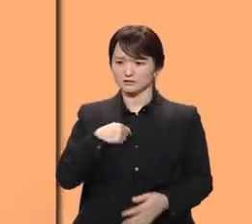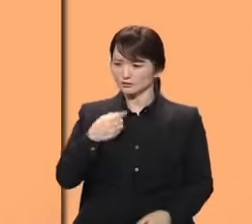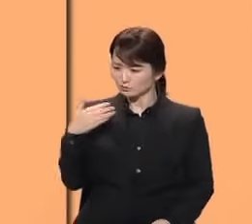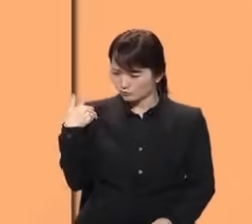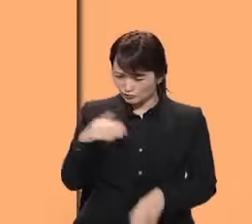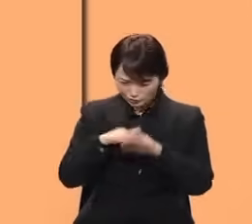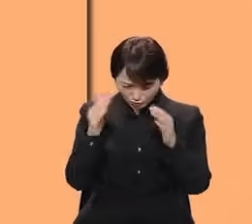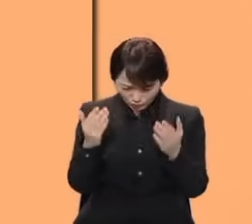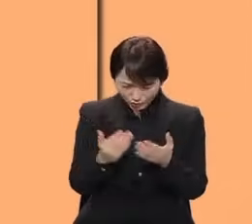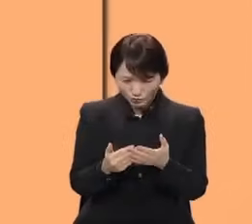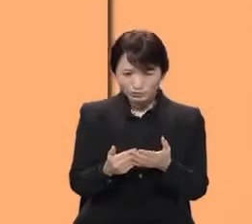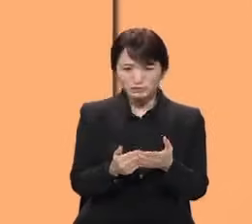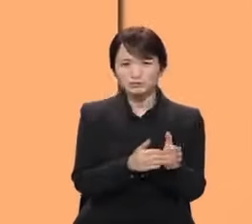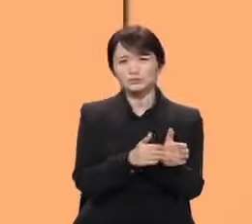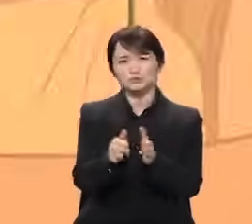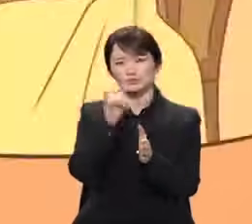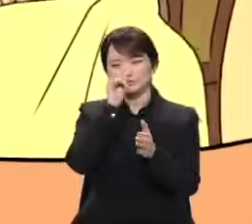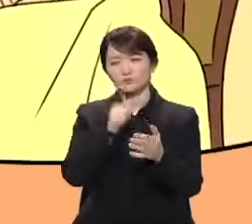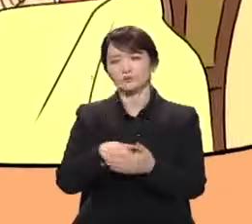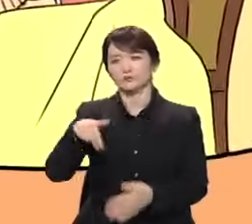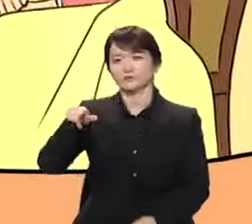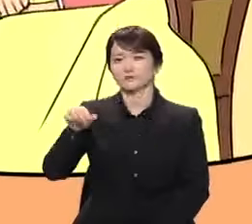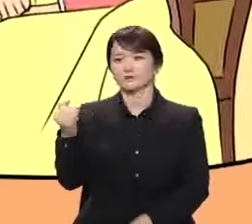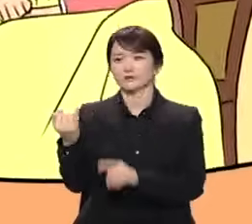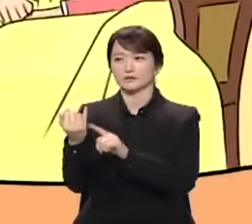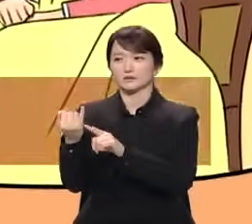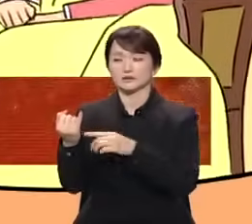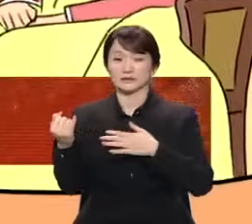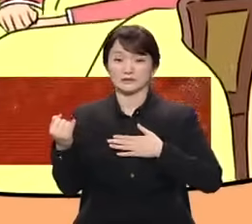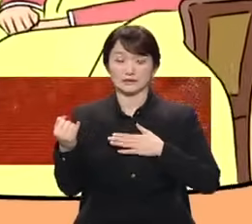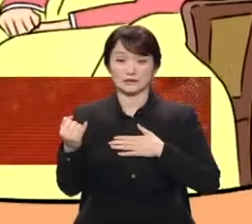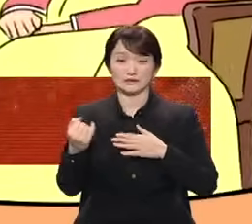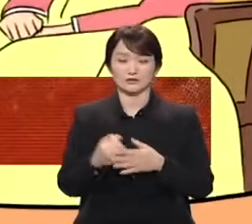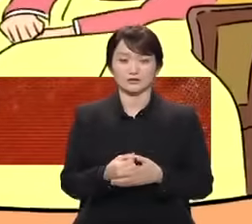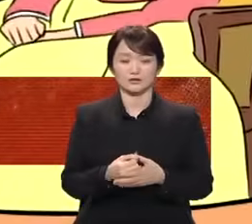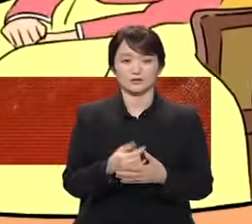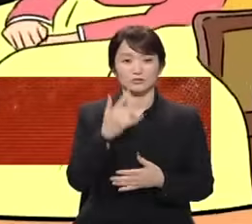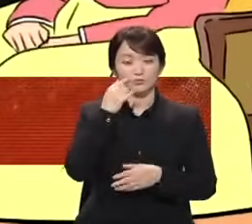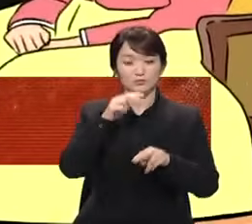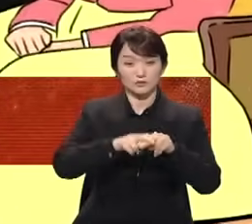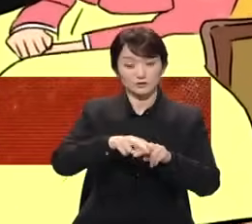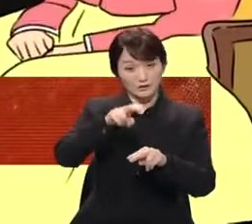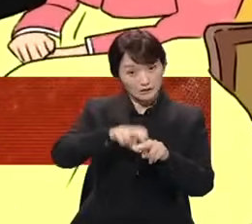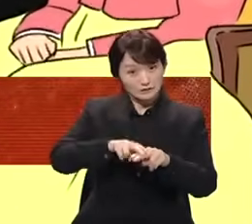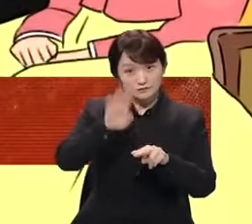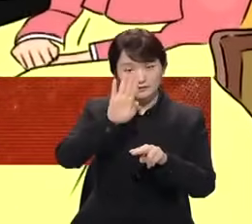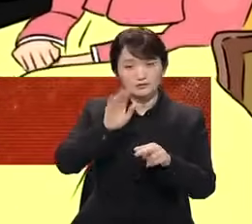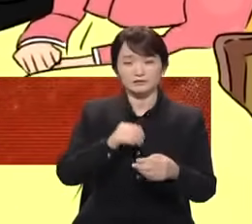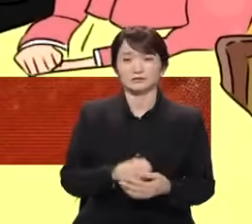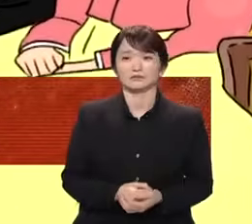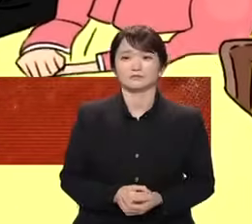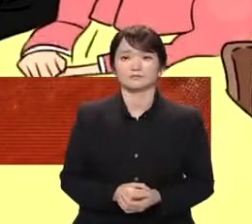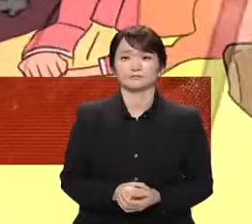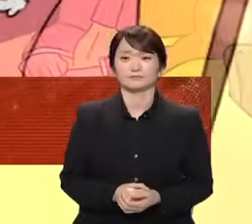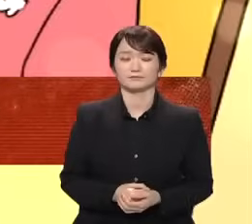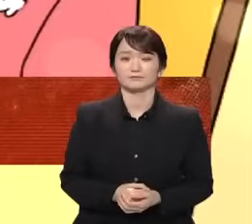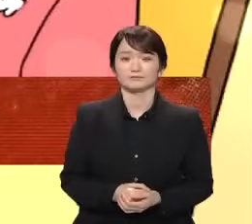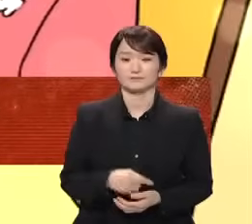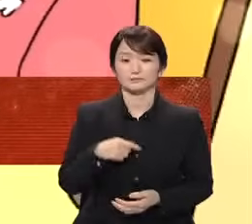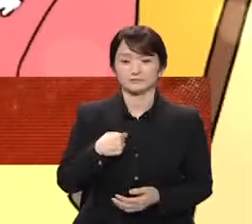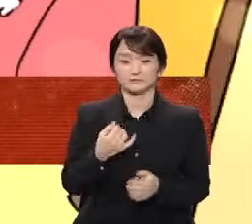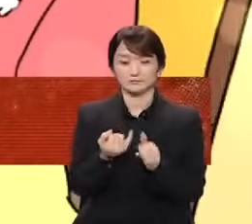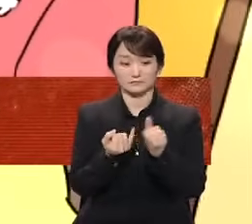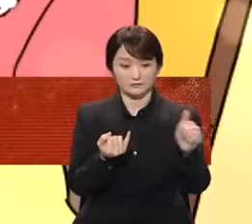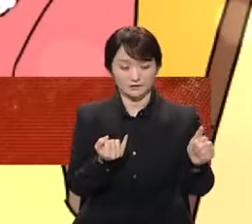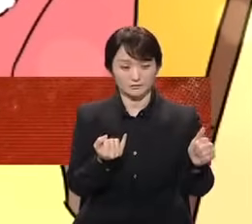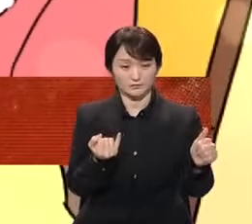게 진행이 되고 있었던 거죠. 물론 뭐 장 씨도 내가 혼주석에 앉겠다 이런 것도 아니었습니다. 그래도 어쨌든 자기도 남편이랑